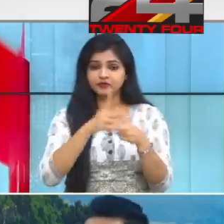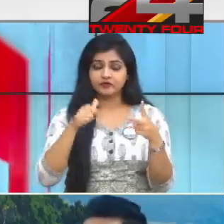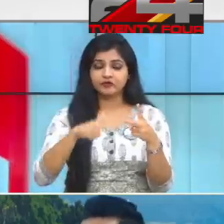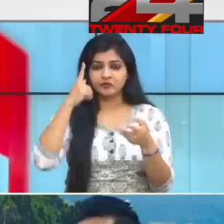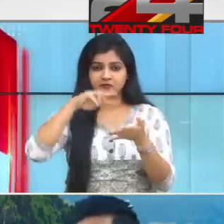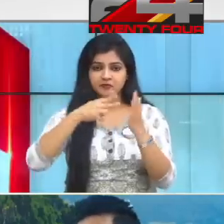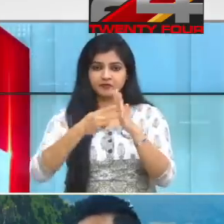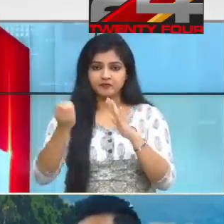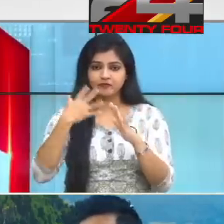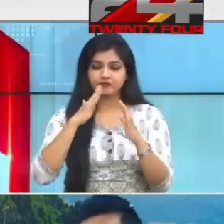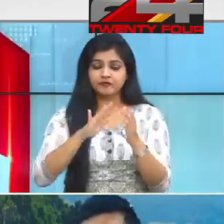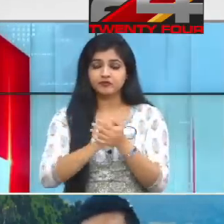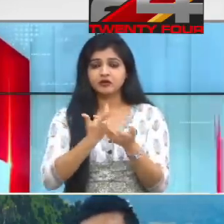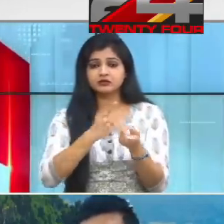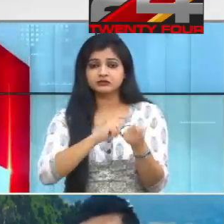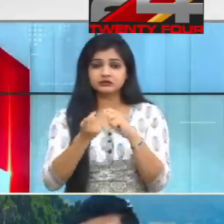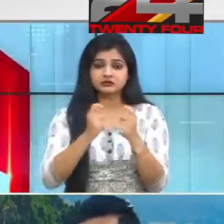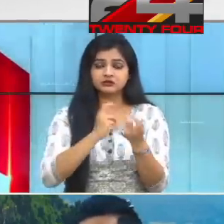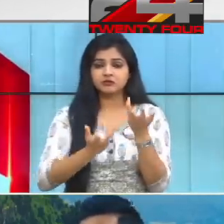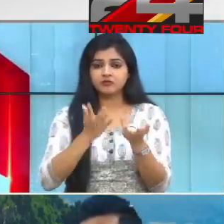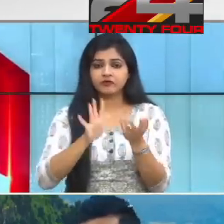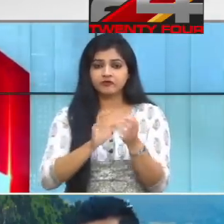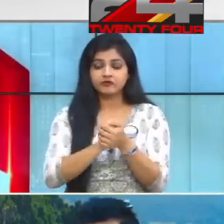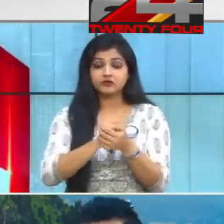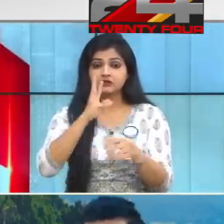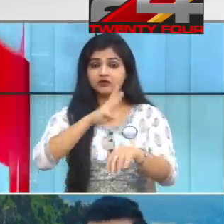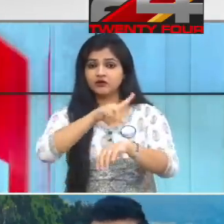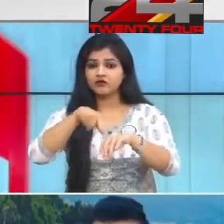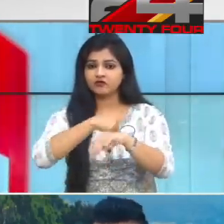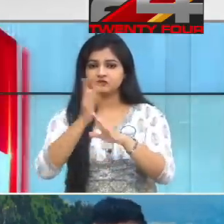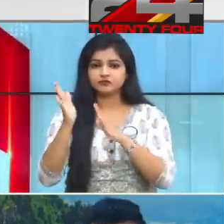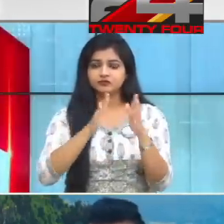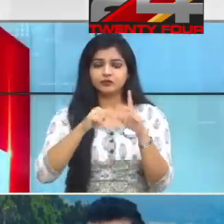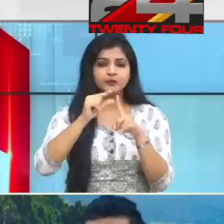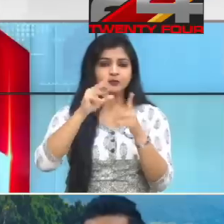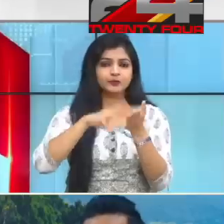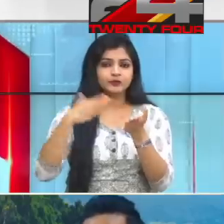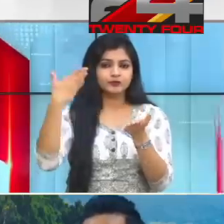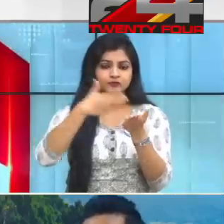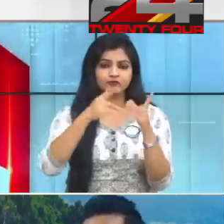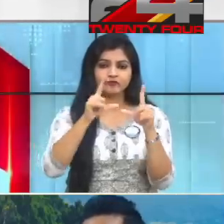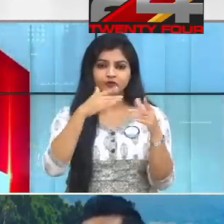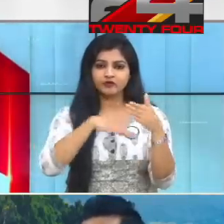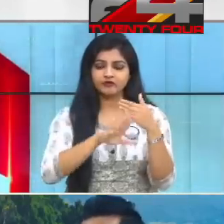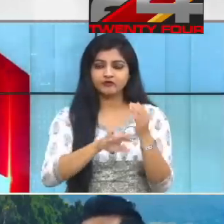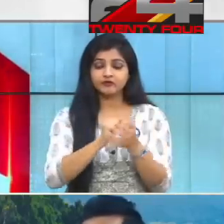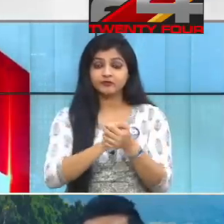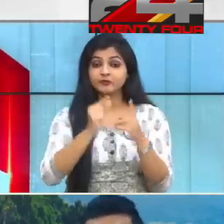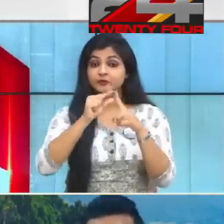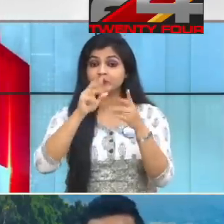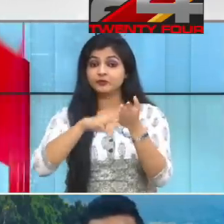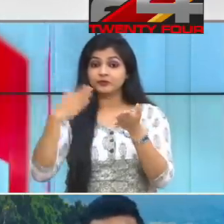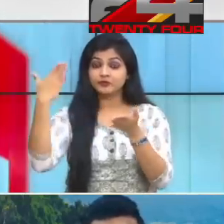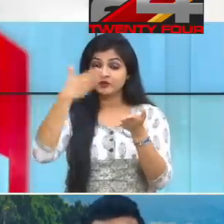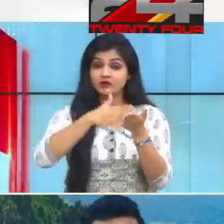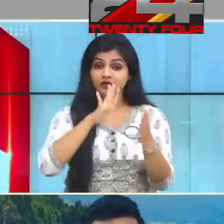ഒതുങ്ങുന്നതല്ല അത്. മാറ്റങ്ങൾ എങ്ങനെ വേണമെങ്കിലും ഉണ്ടാകും. എന്തായാലും 3 മണിക്കൂർ ഇവിടെ ഉണ്ടാകും. പ്രധാനമന്ത്രി ഇവിടെയുള്ള ഘട്ടത്തിൽ തെരച്ചിൽ